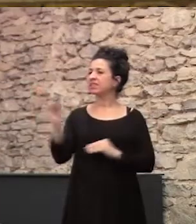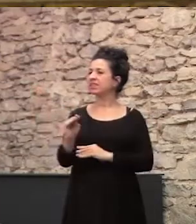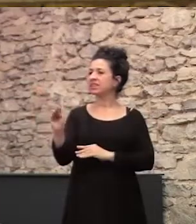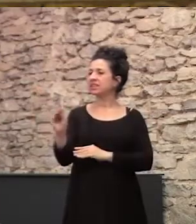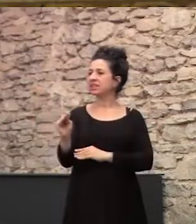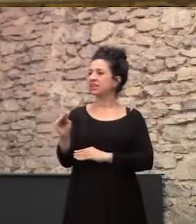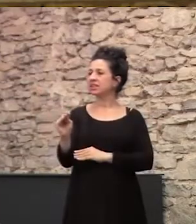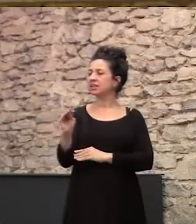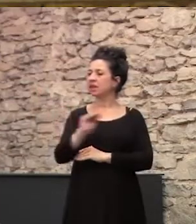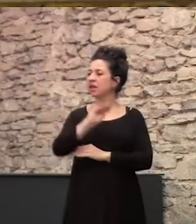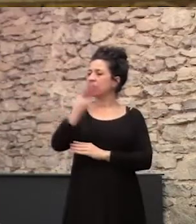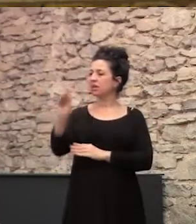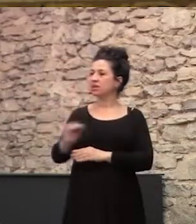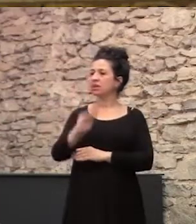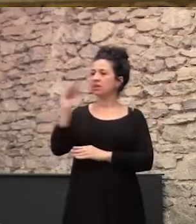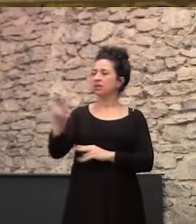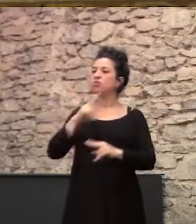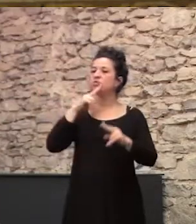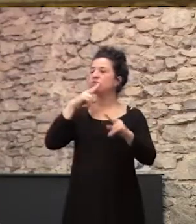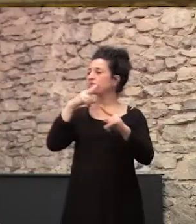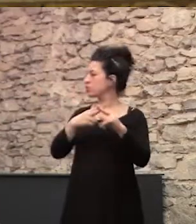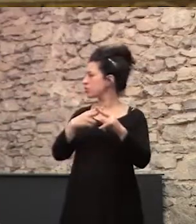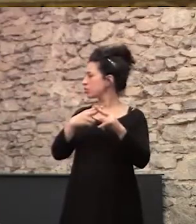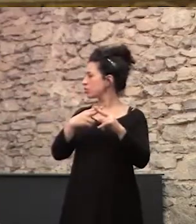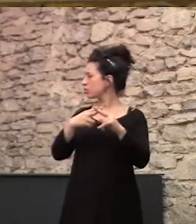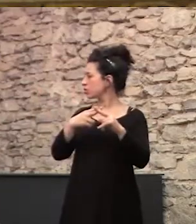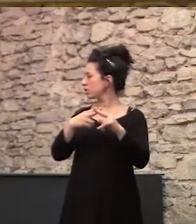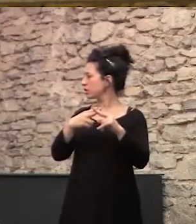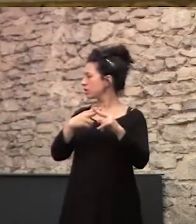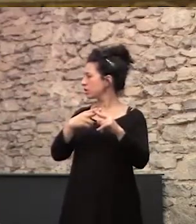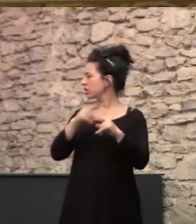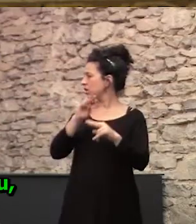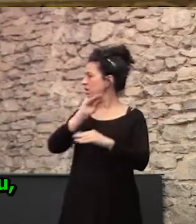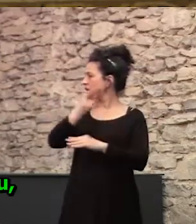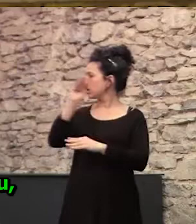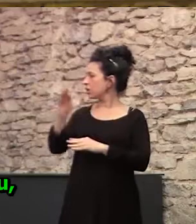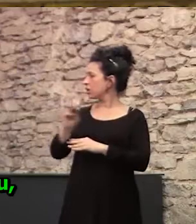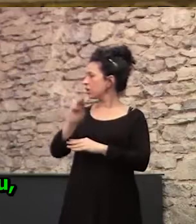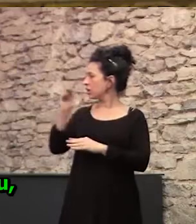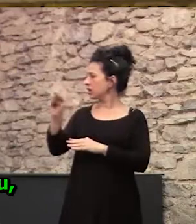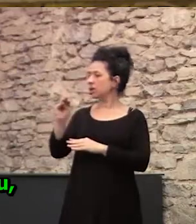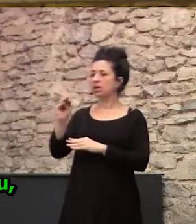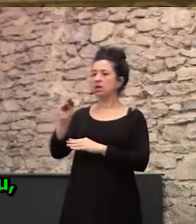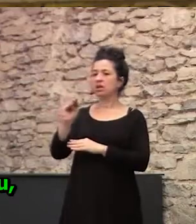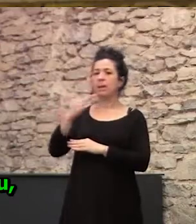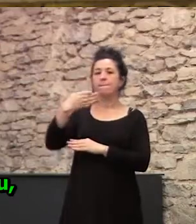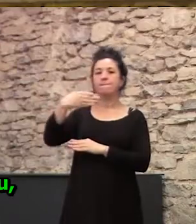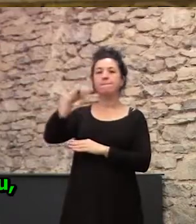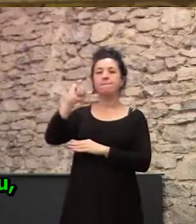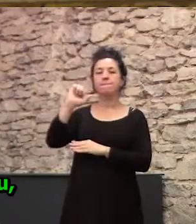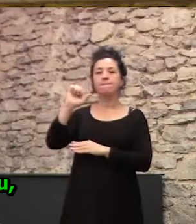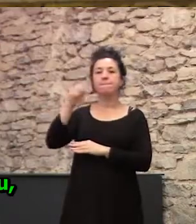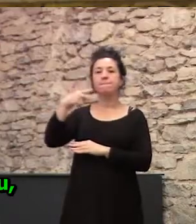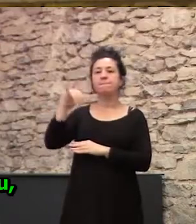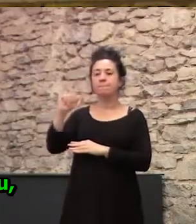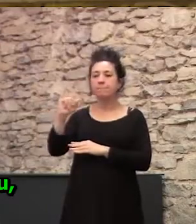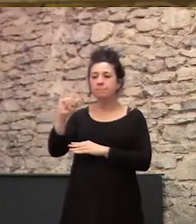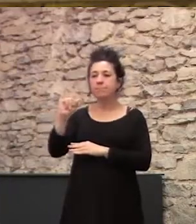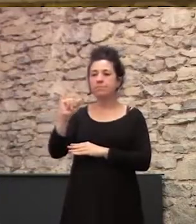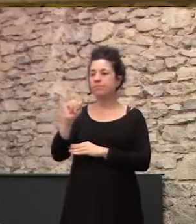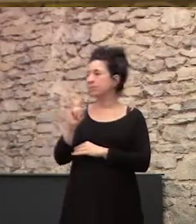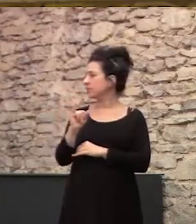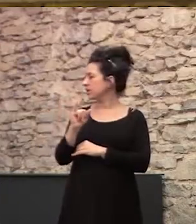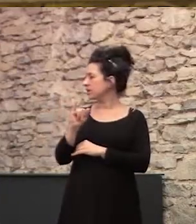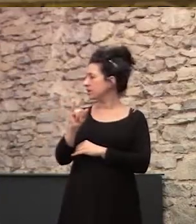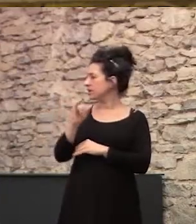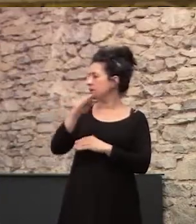osea, izen, bere izen, ponte izan zara zen? Bueno, Becky Smith zan, pues bekero, Becky kago gendu,